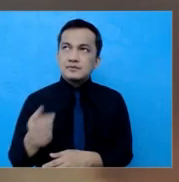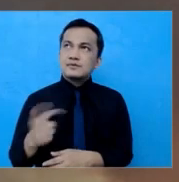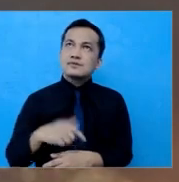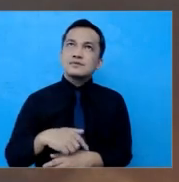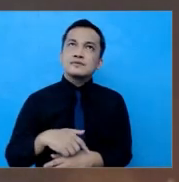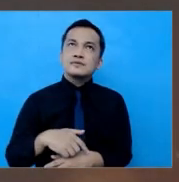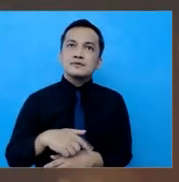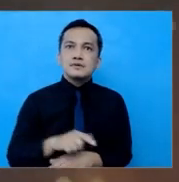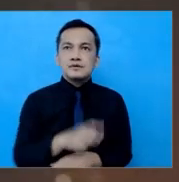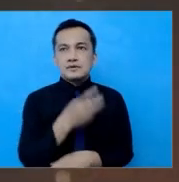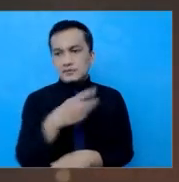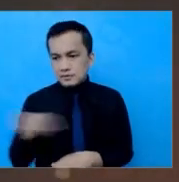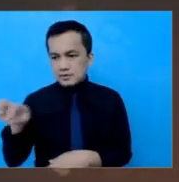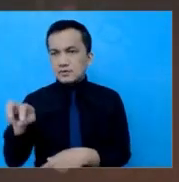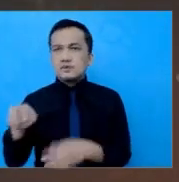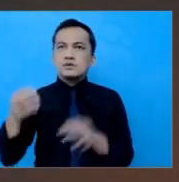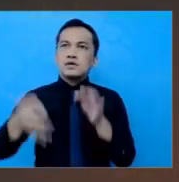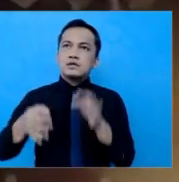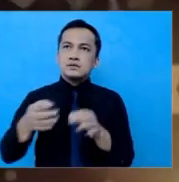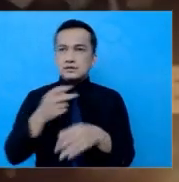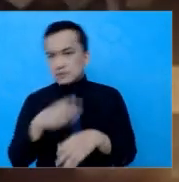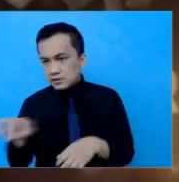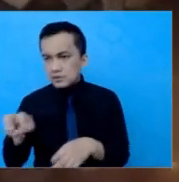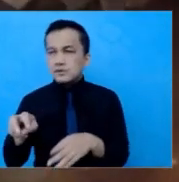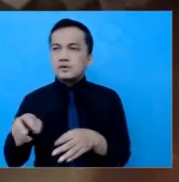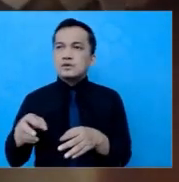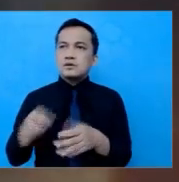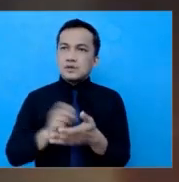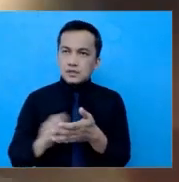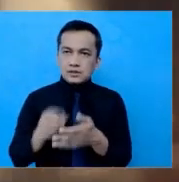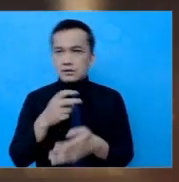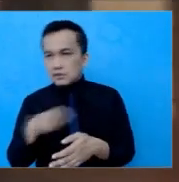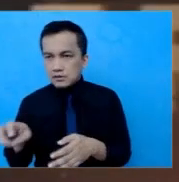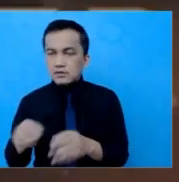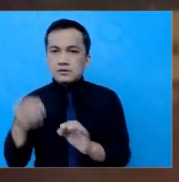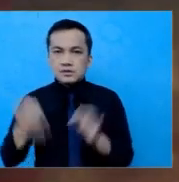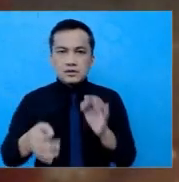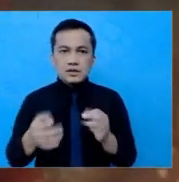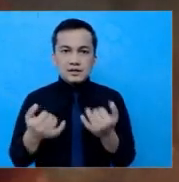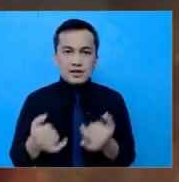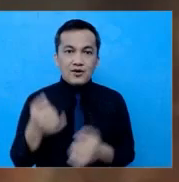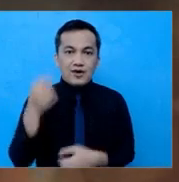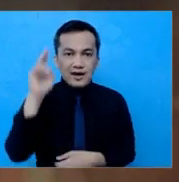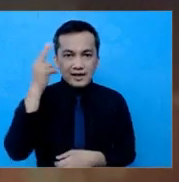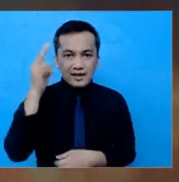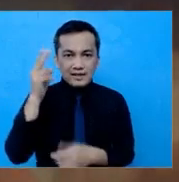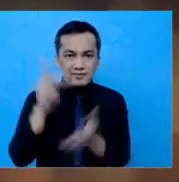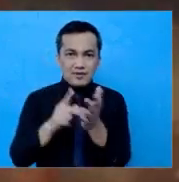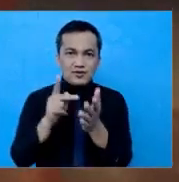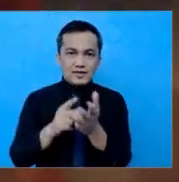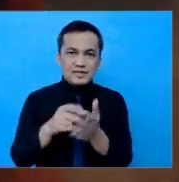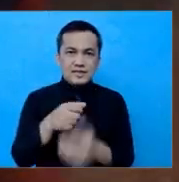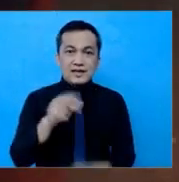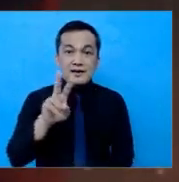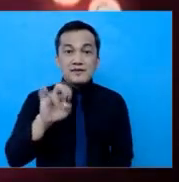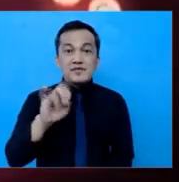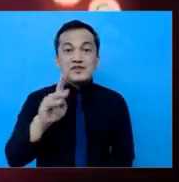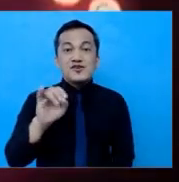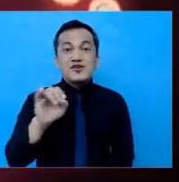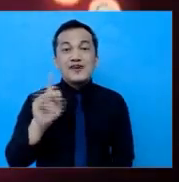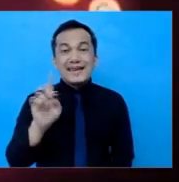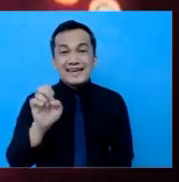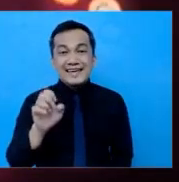Tapos, ngayon, parang tsuhin na makulit lang sa videoke. Sa singaling.